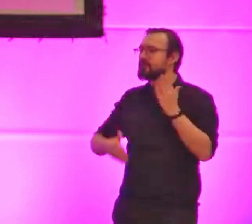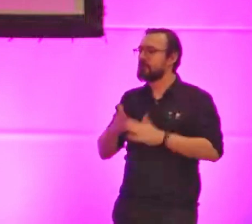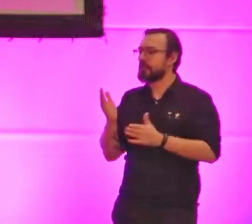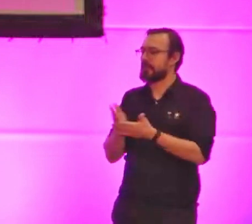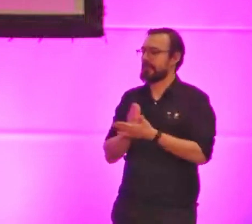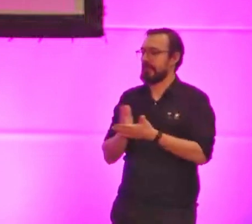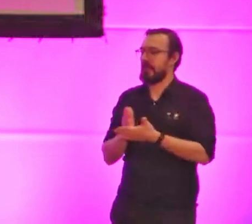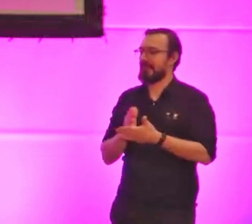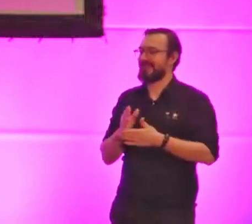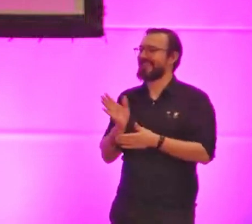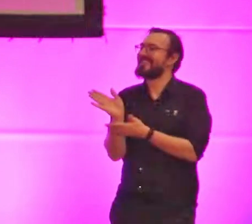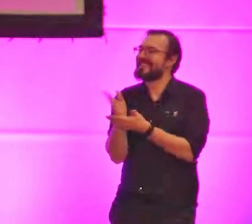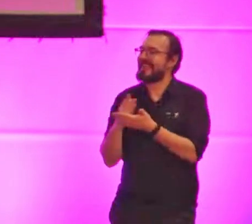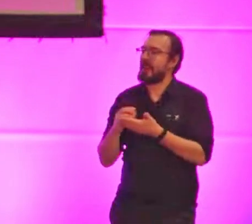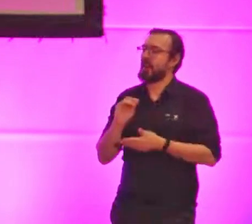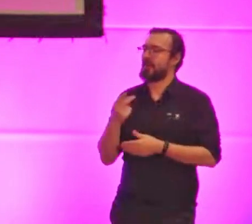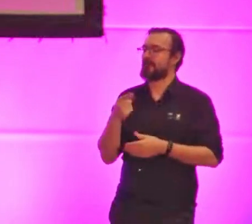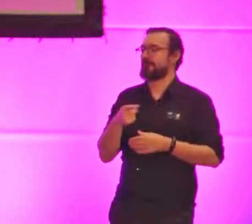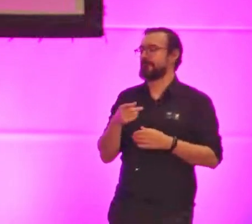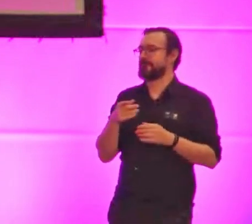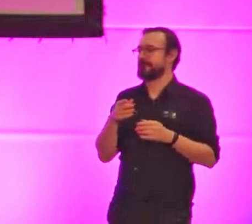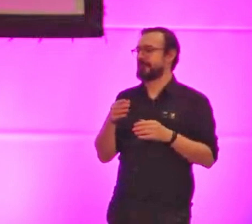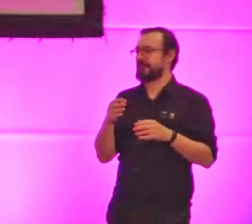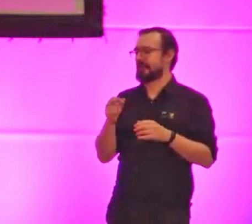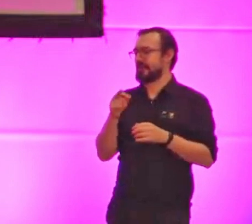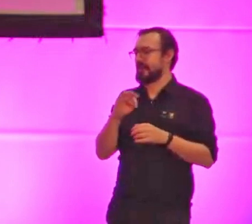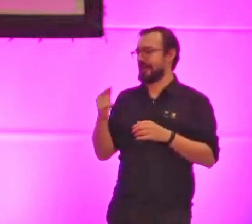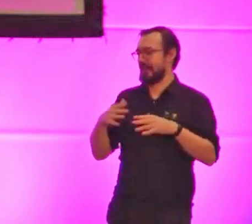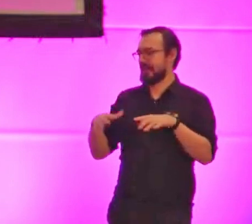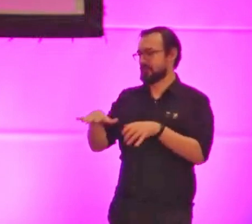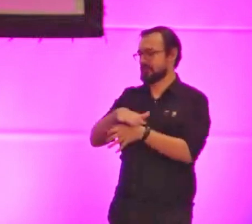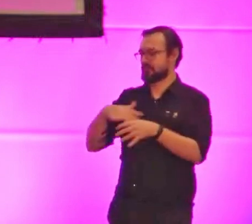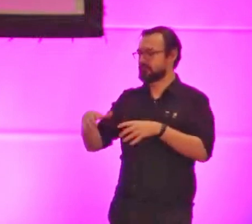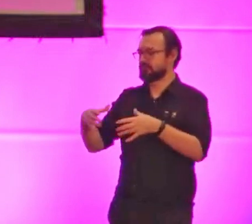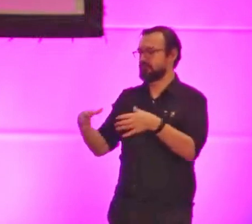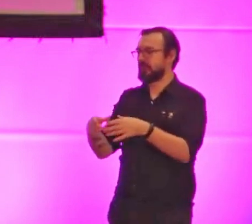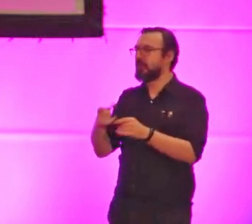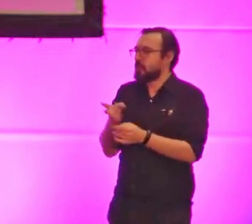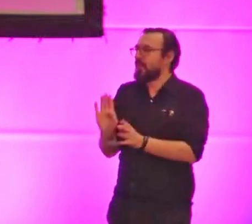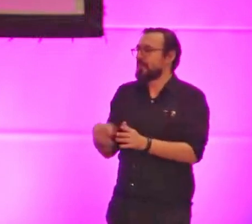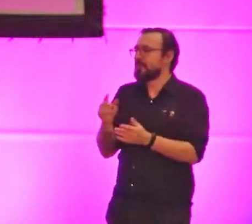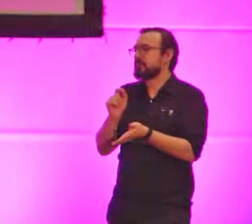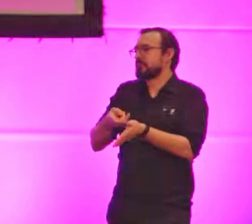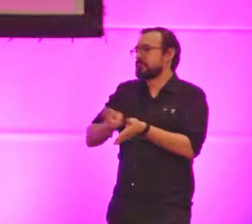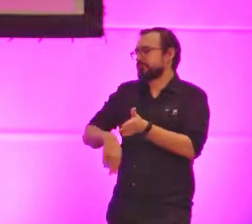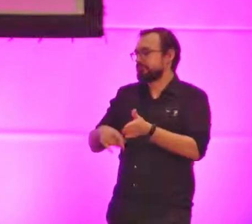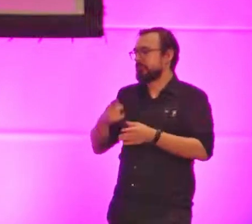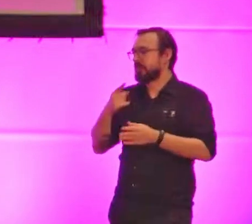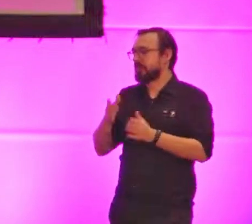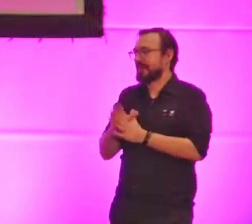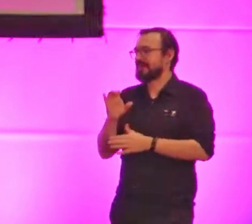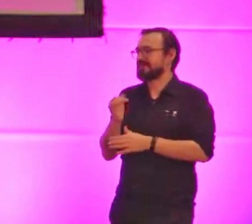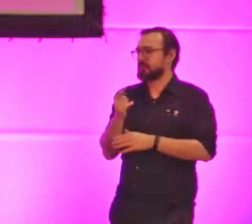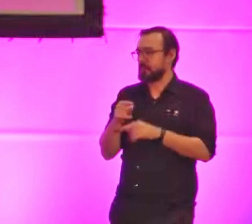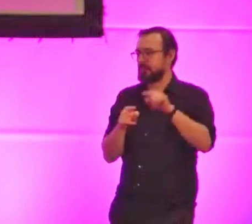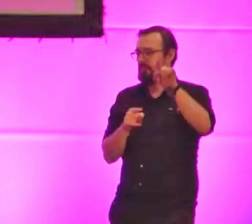mellan delar av rebellrörelsen. Delar av rebellrörelsen hade skrivit ett fredsavtal med Khartoum.